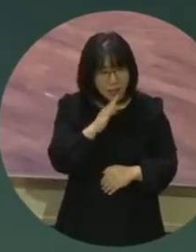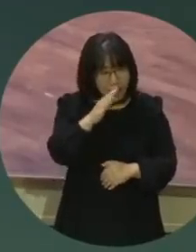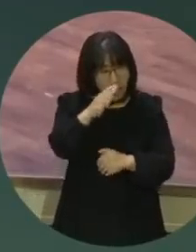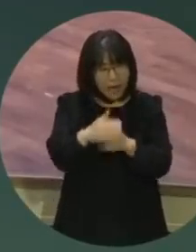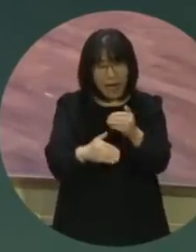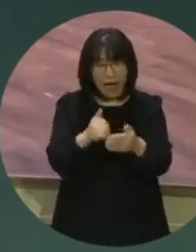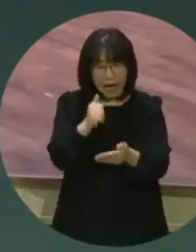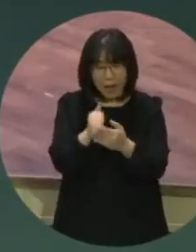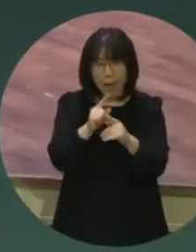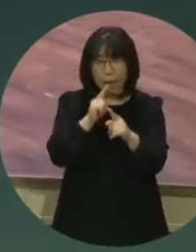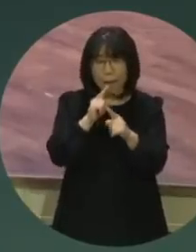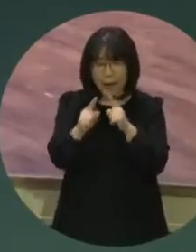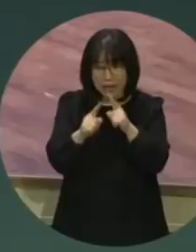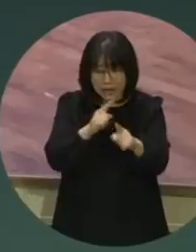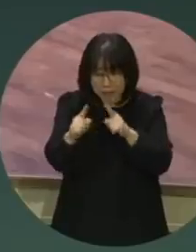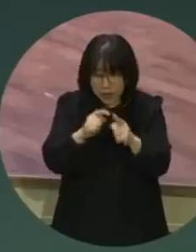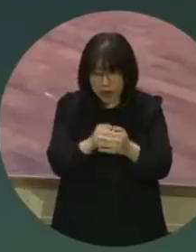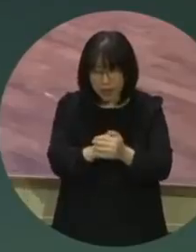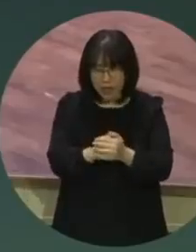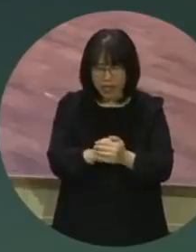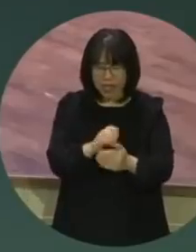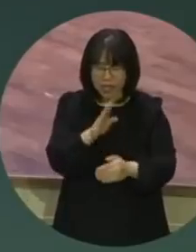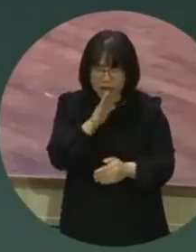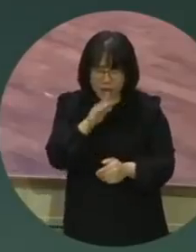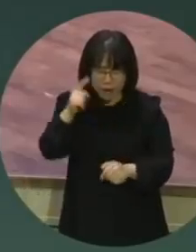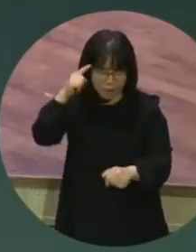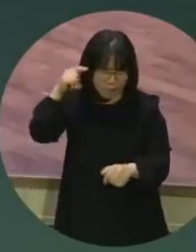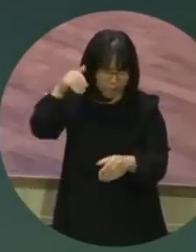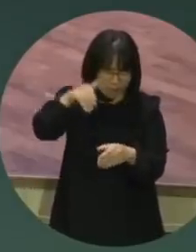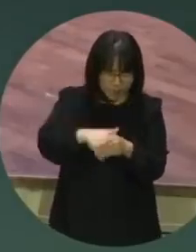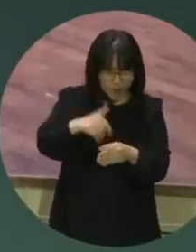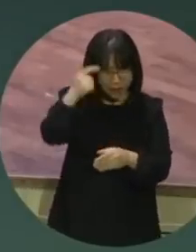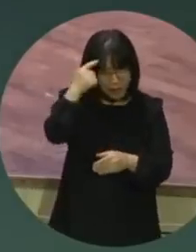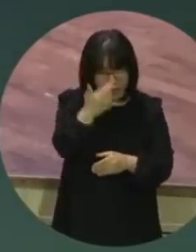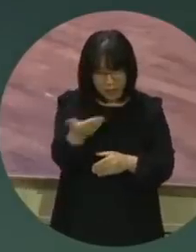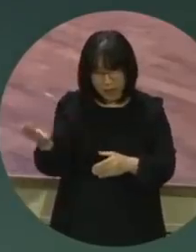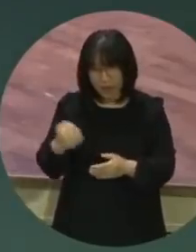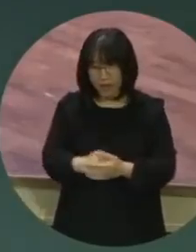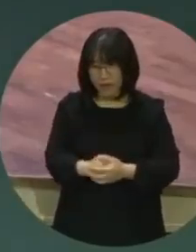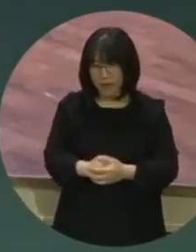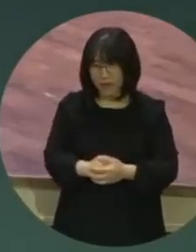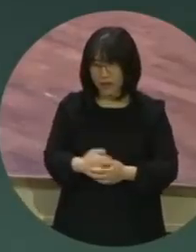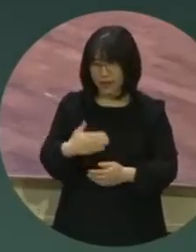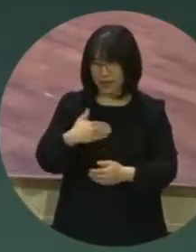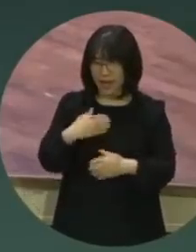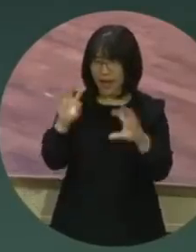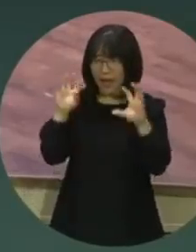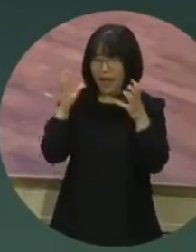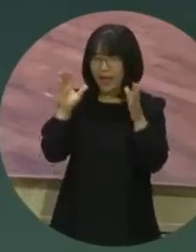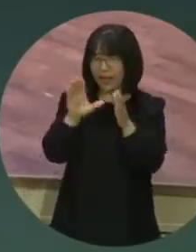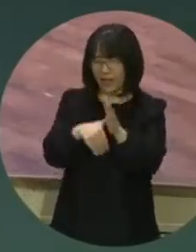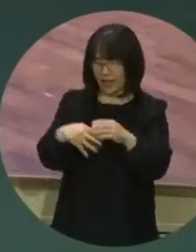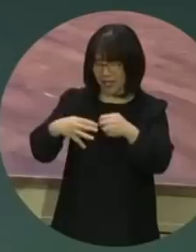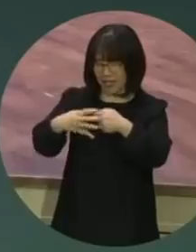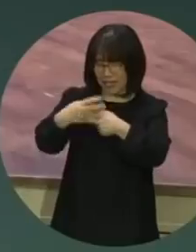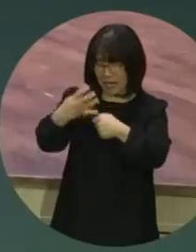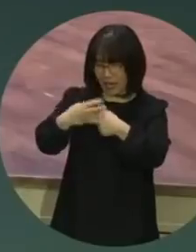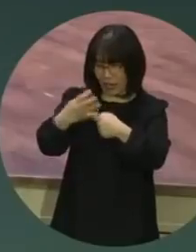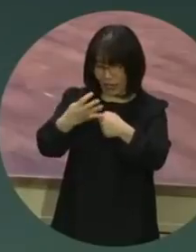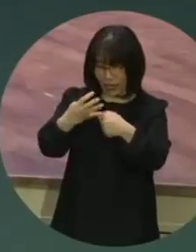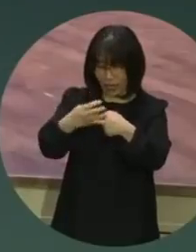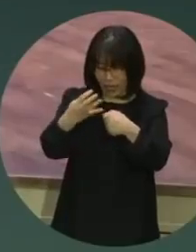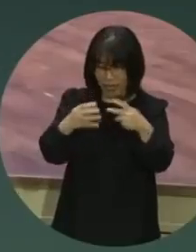내 영혼 속에 새기고 있는가. 제가 주일학교 다닐 때 4학년 때